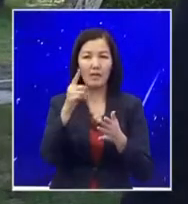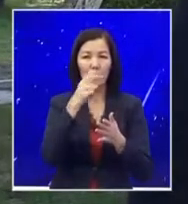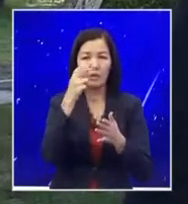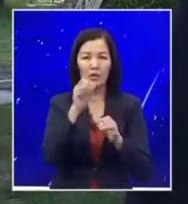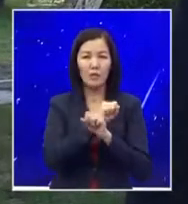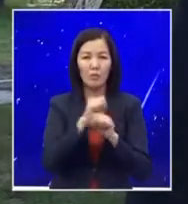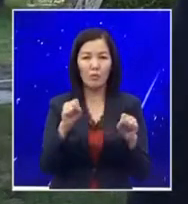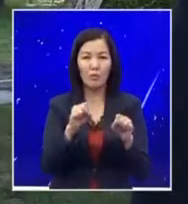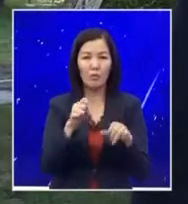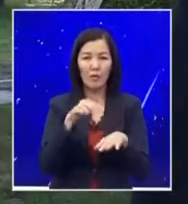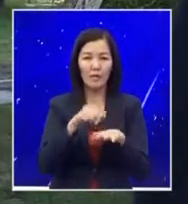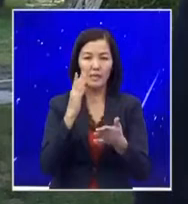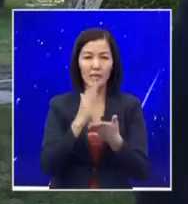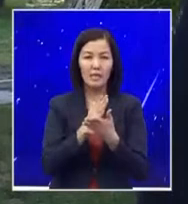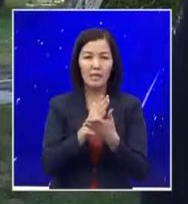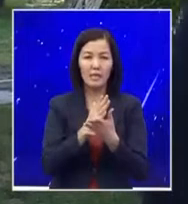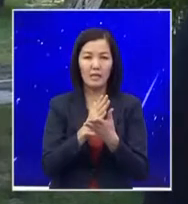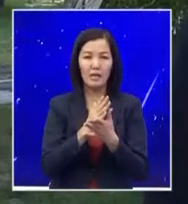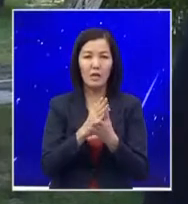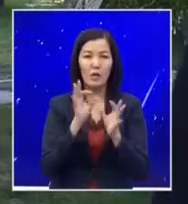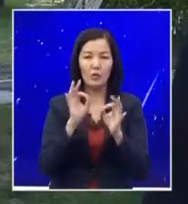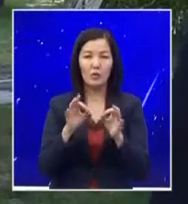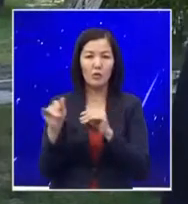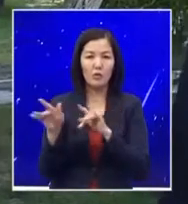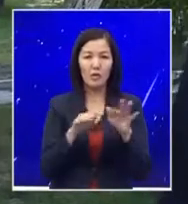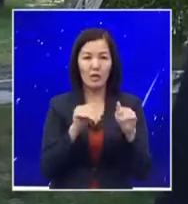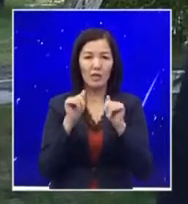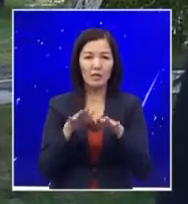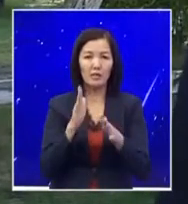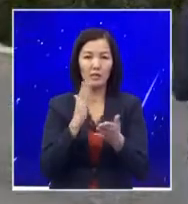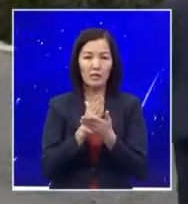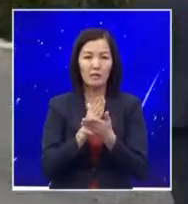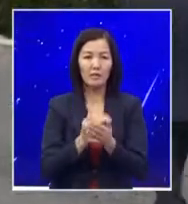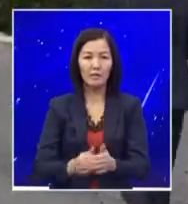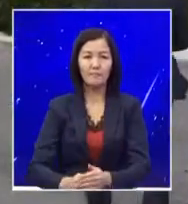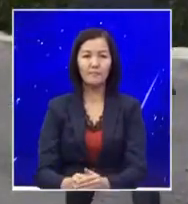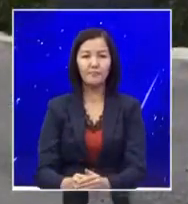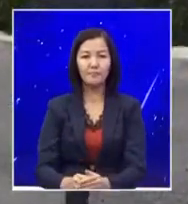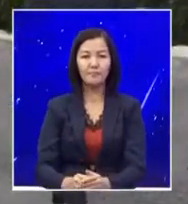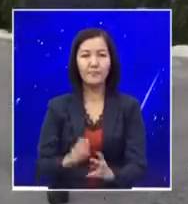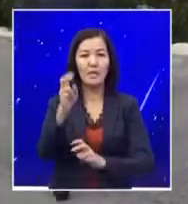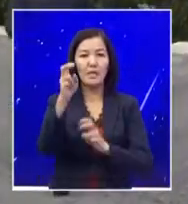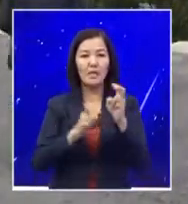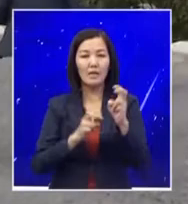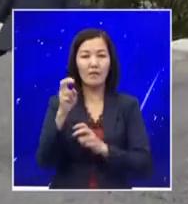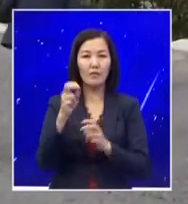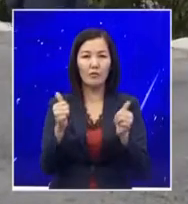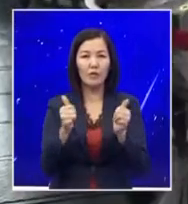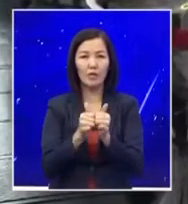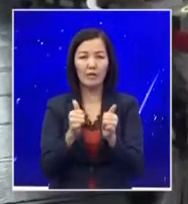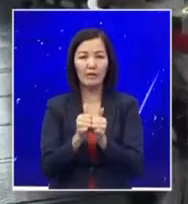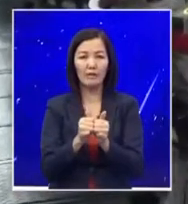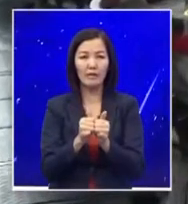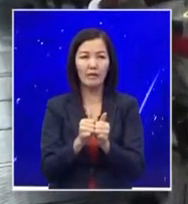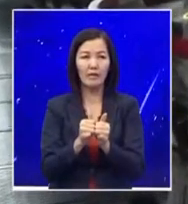болмауына әсер ететіндей тиімді шараларын бірін іске асырып жатыр. Жаркент крахмал сырне зауытының іргесіндегі қабы